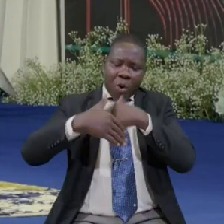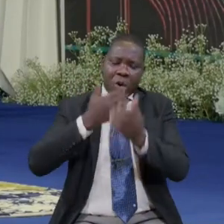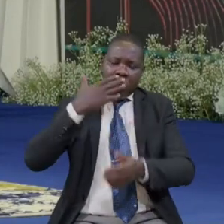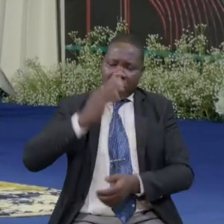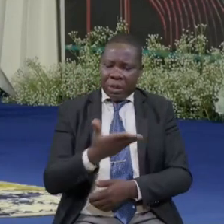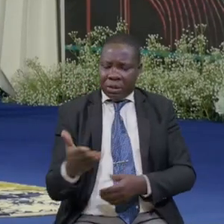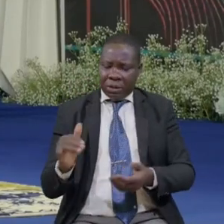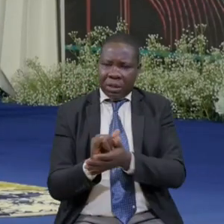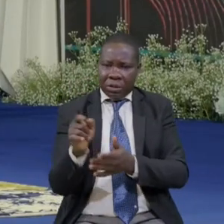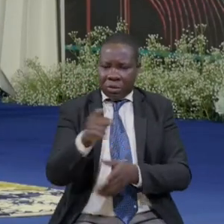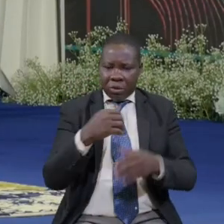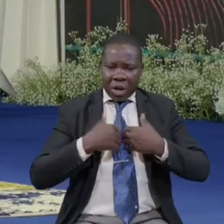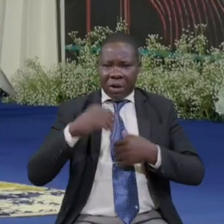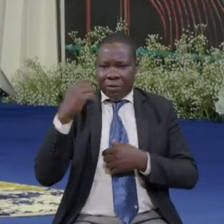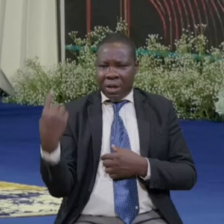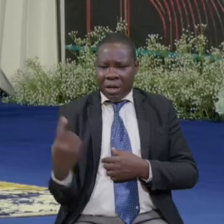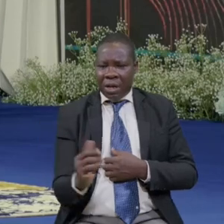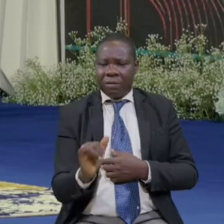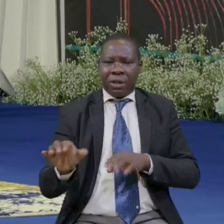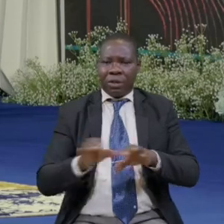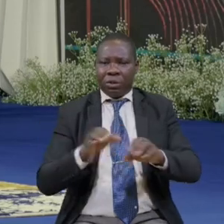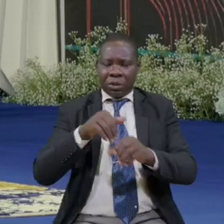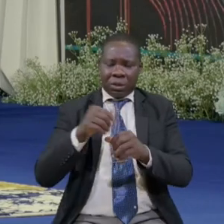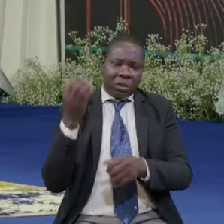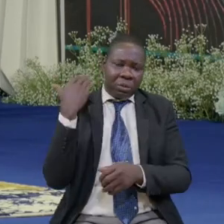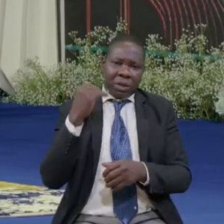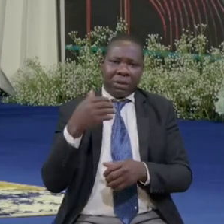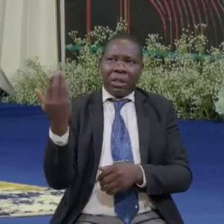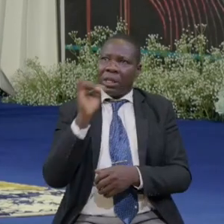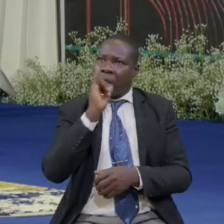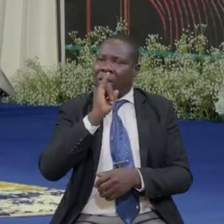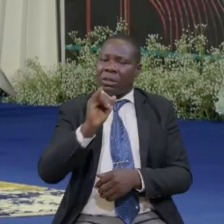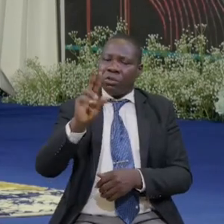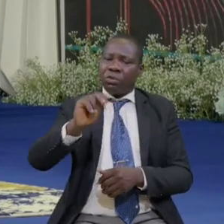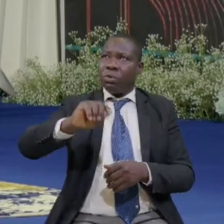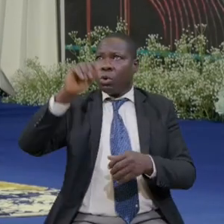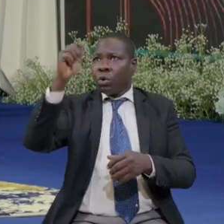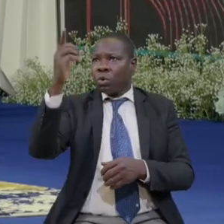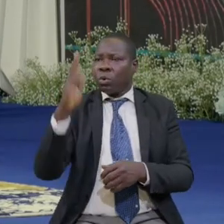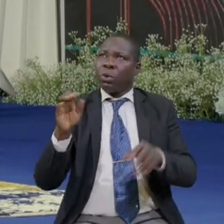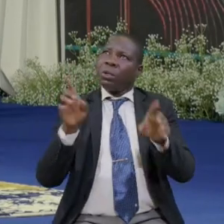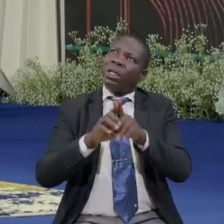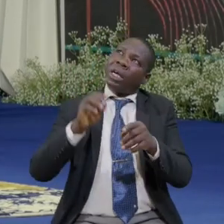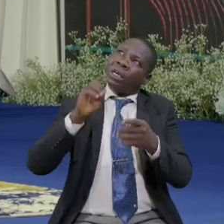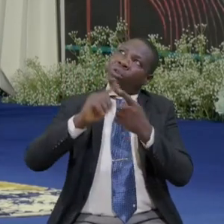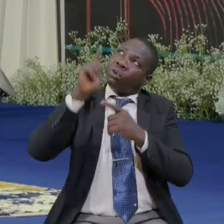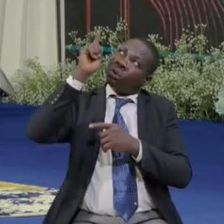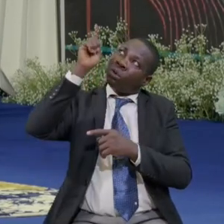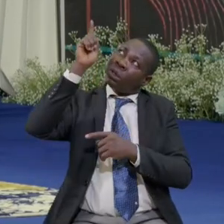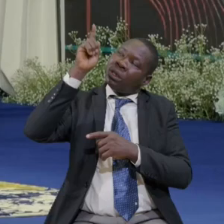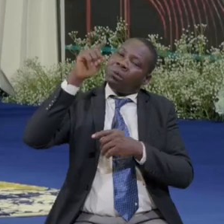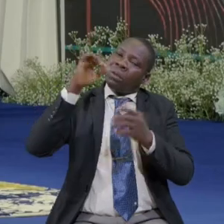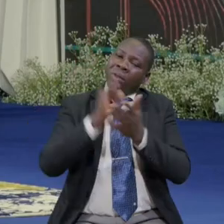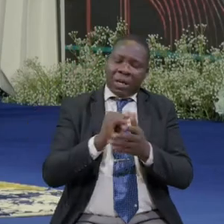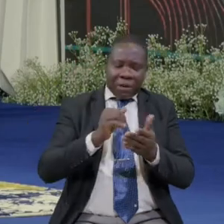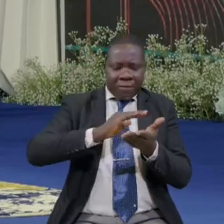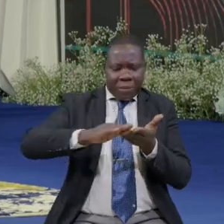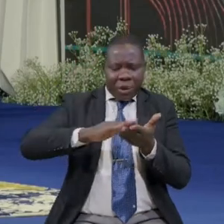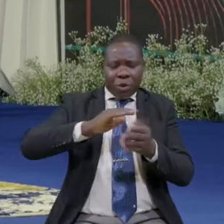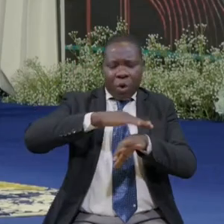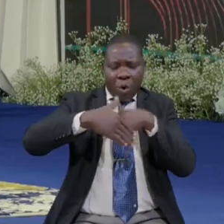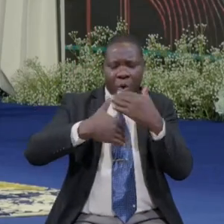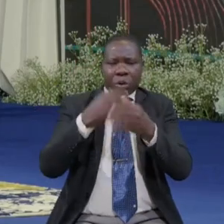mauvaises faites dans le passé, il n'y a pas de Dieu comme lui qui pardonne toutes